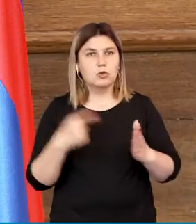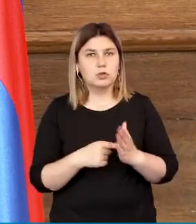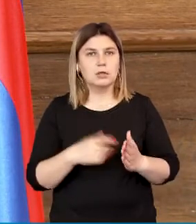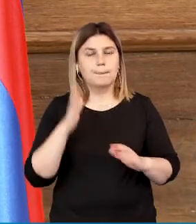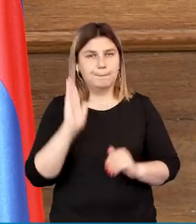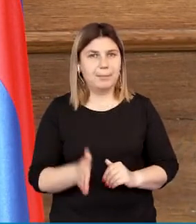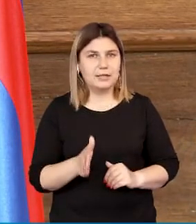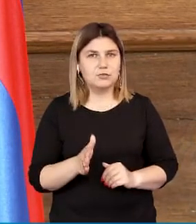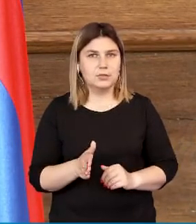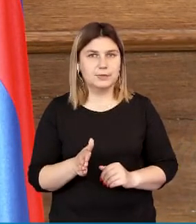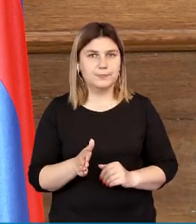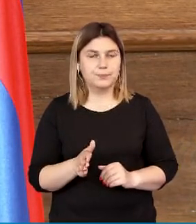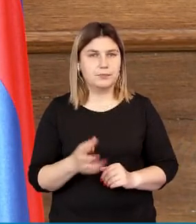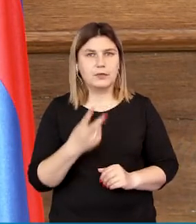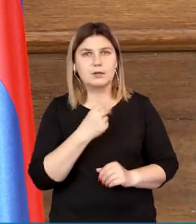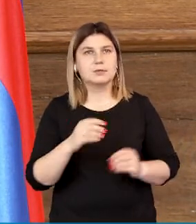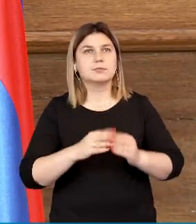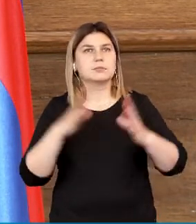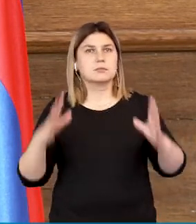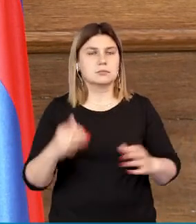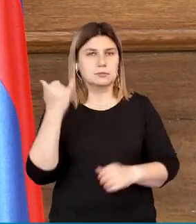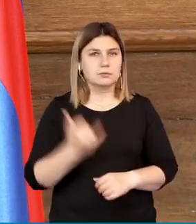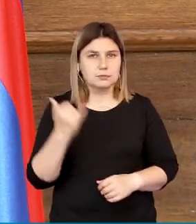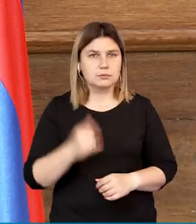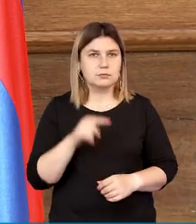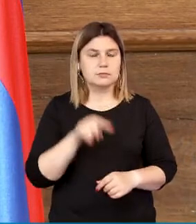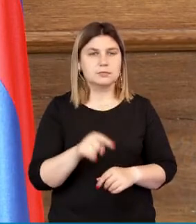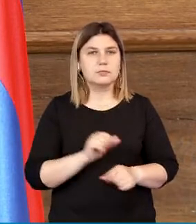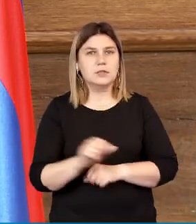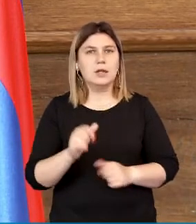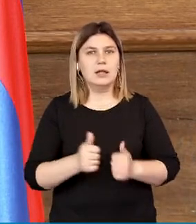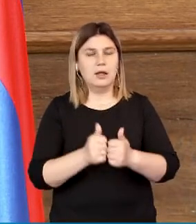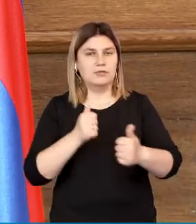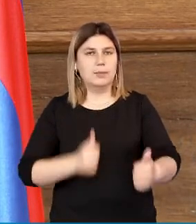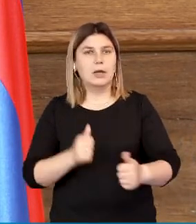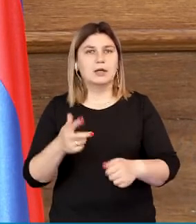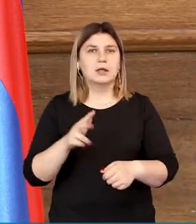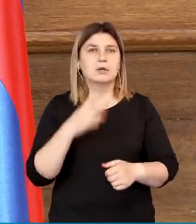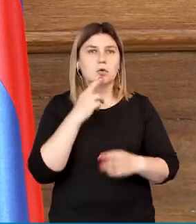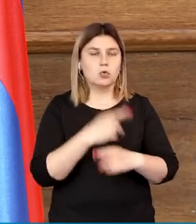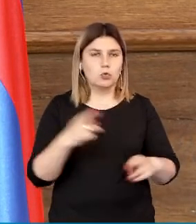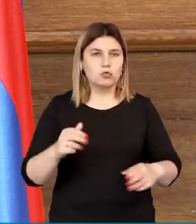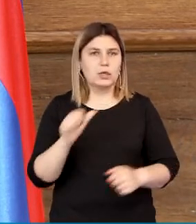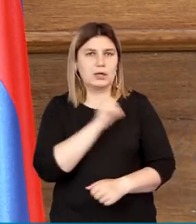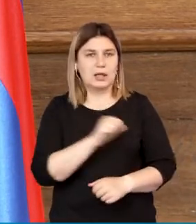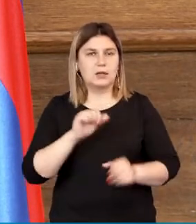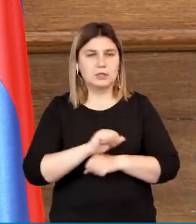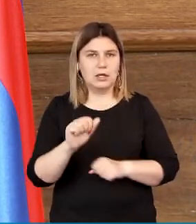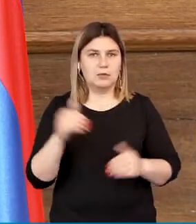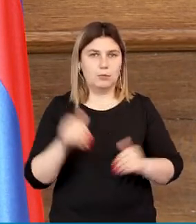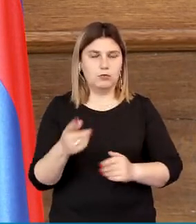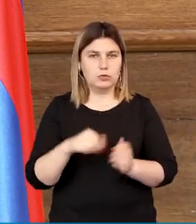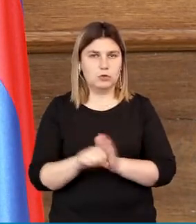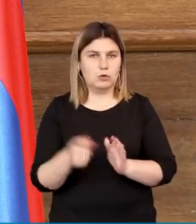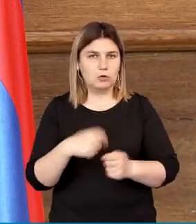pewno nie aż tak wielkiej liczby dzieci, więc też ta kwestia separacji dzieci, które będą z różnych klas, jest możliwa do rozstrzygnięcia. Więc